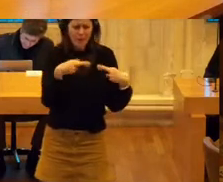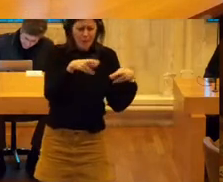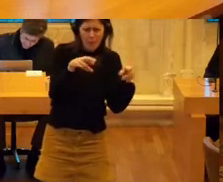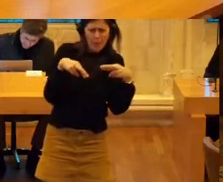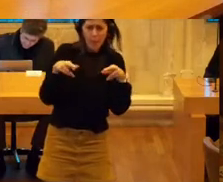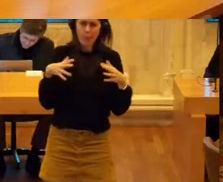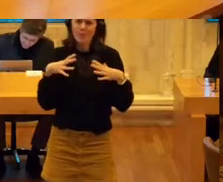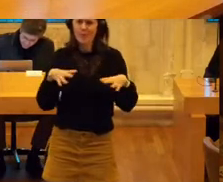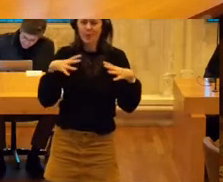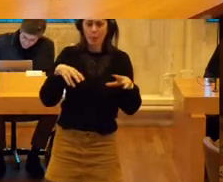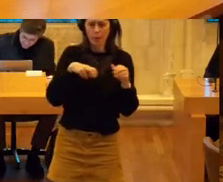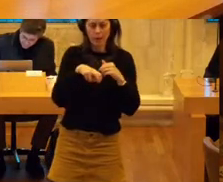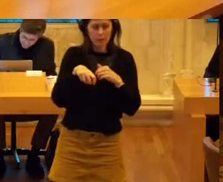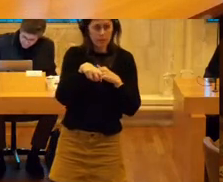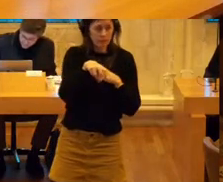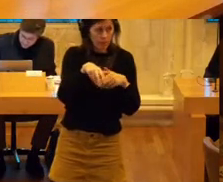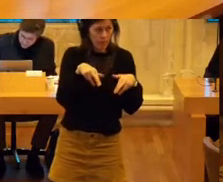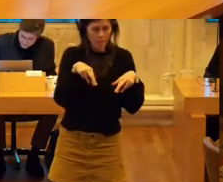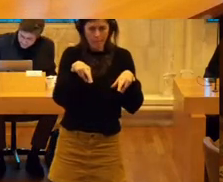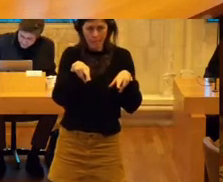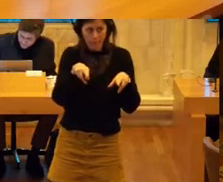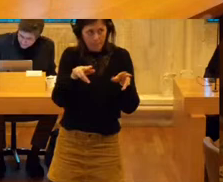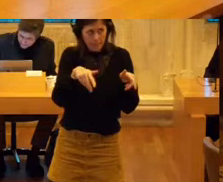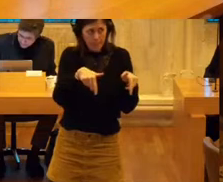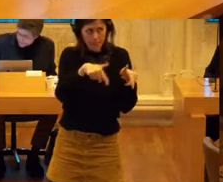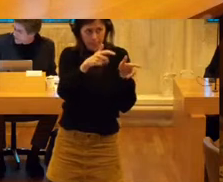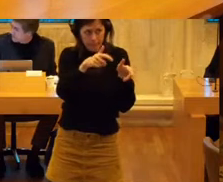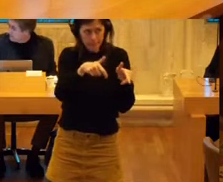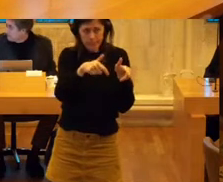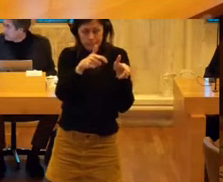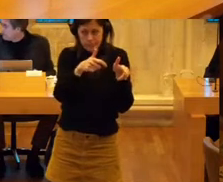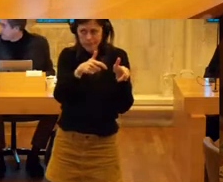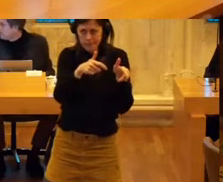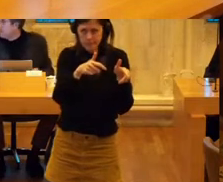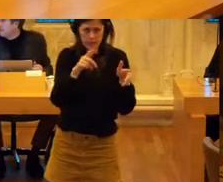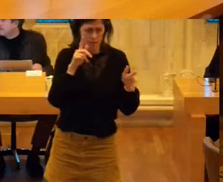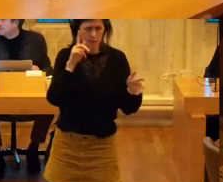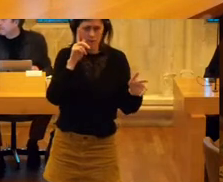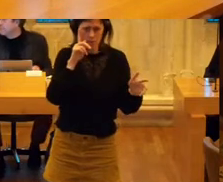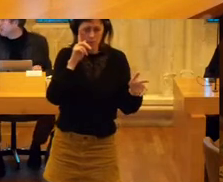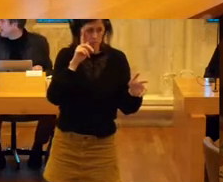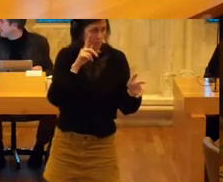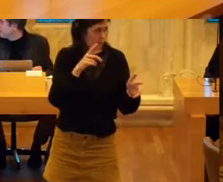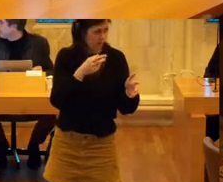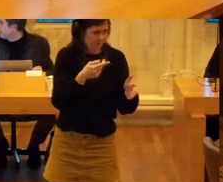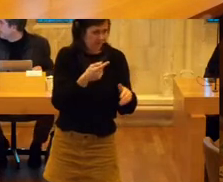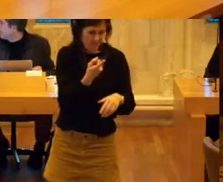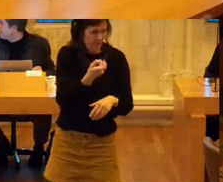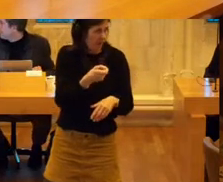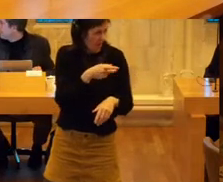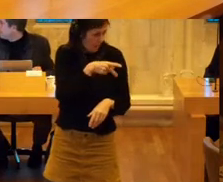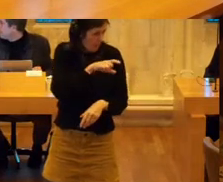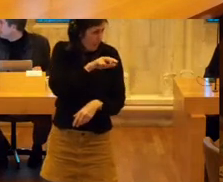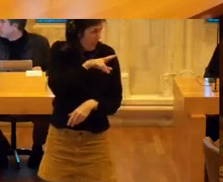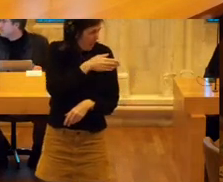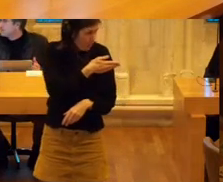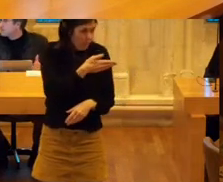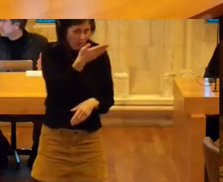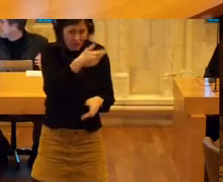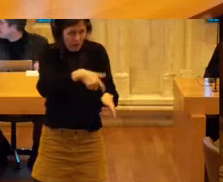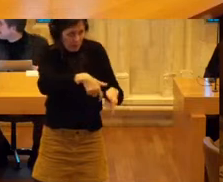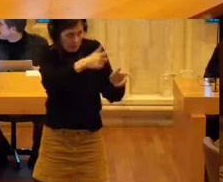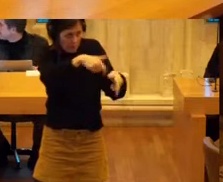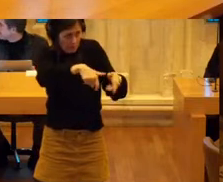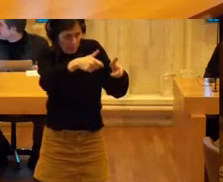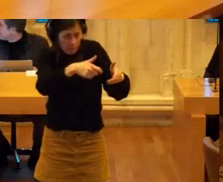qui ont vraiment évolué, suite, qui sont les effets directs de la mise en place de ce PLU. Malheureusement, en termes de